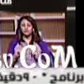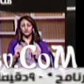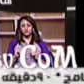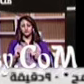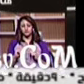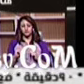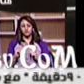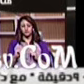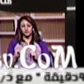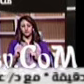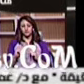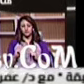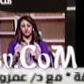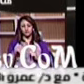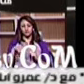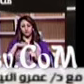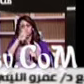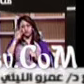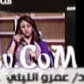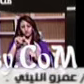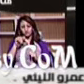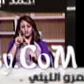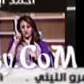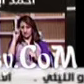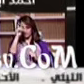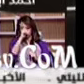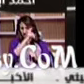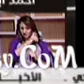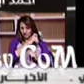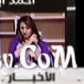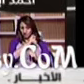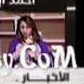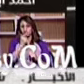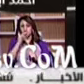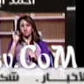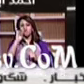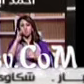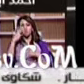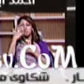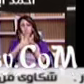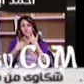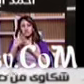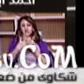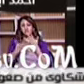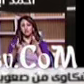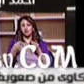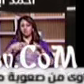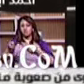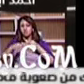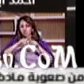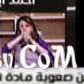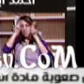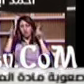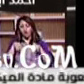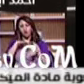ناس هي يعني متضررين اللي ليهم منشات صناعيه ومنشات تجاريه